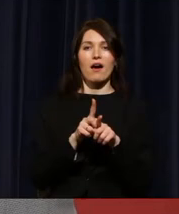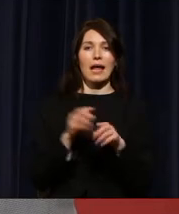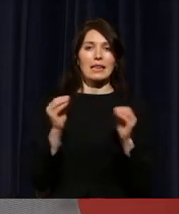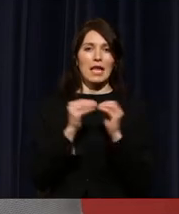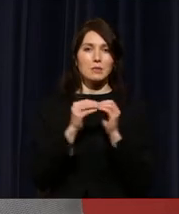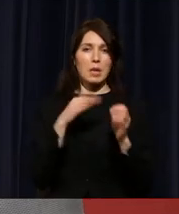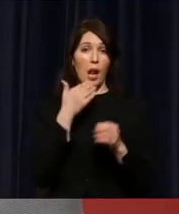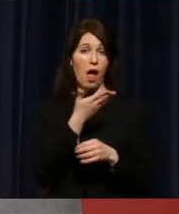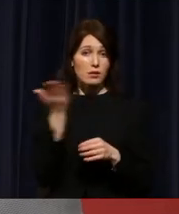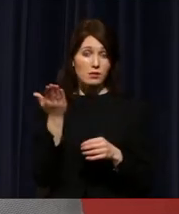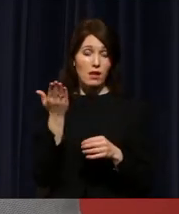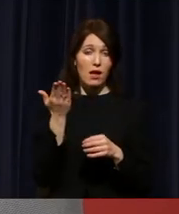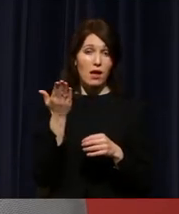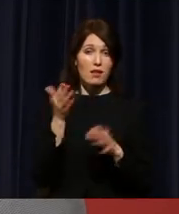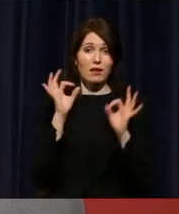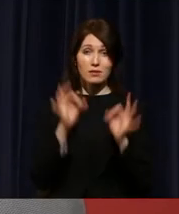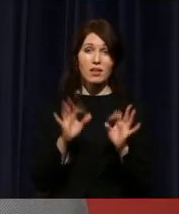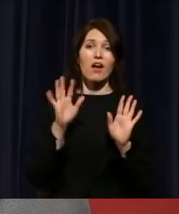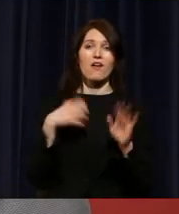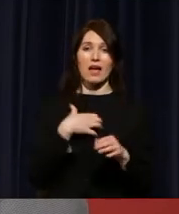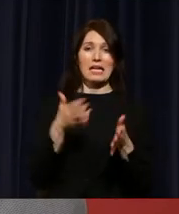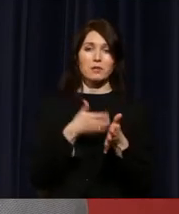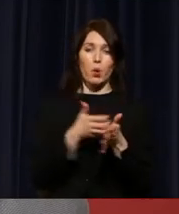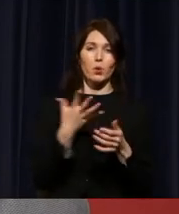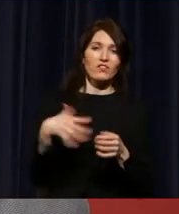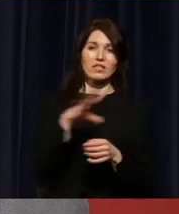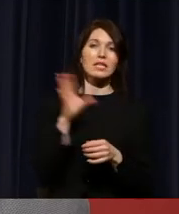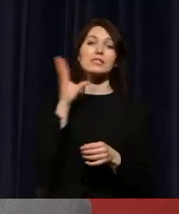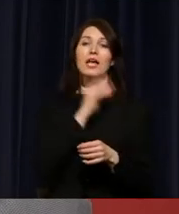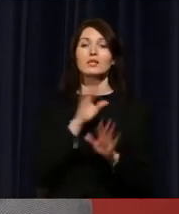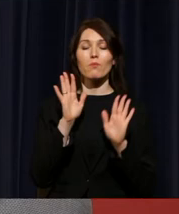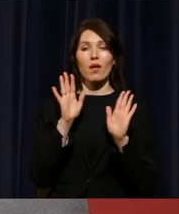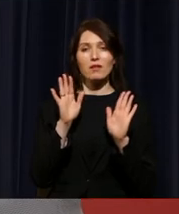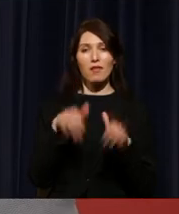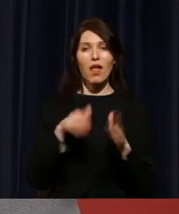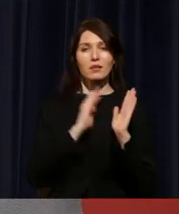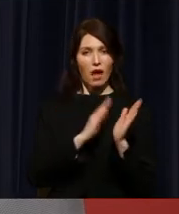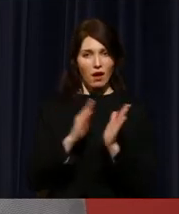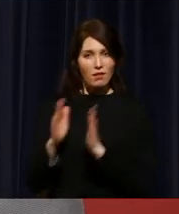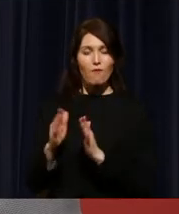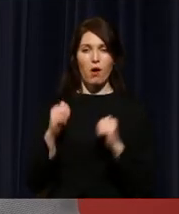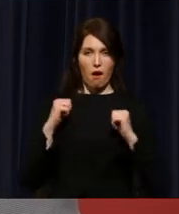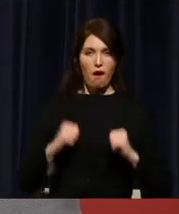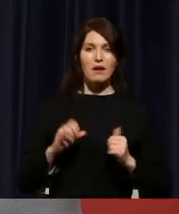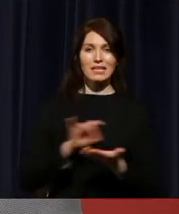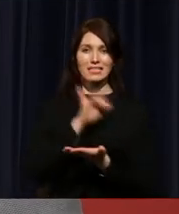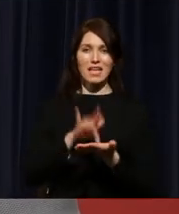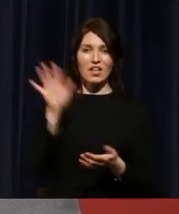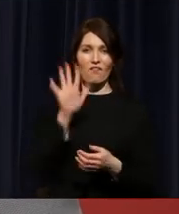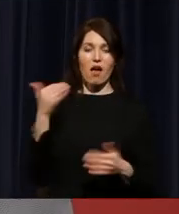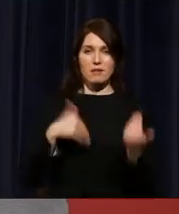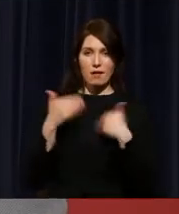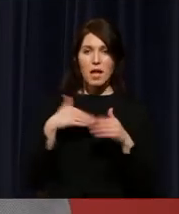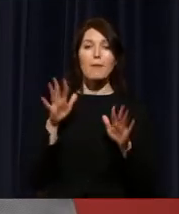10. Klasē, tad noteikti jāizmanto visas tās iespējas, lai sagatavotos kārtīgi centralizētajiem